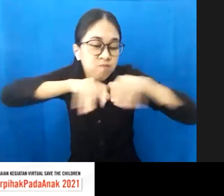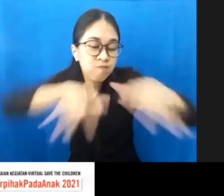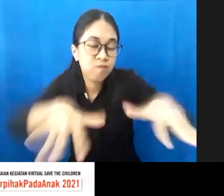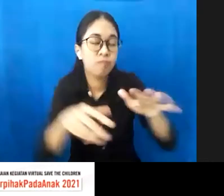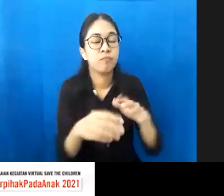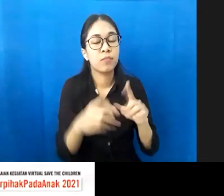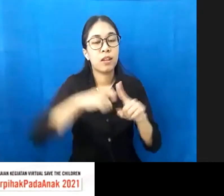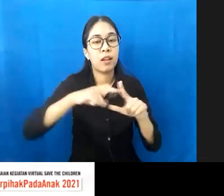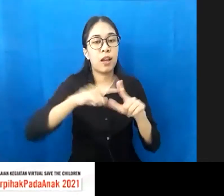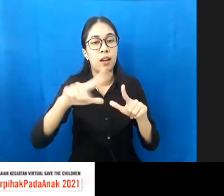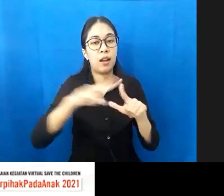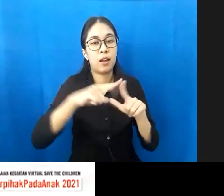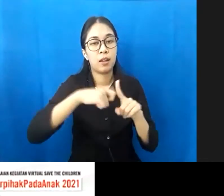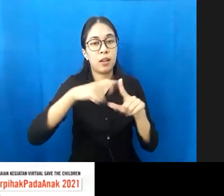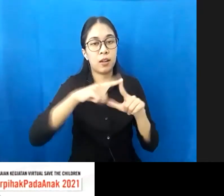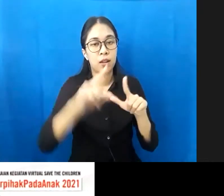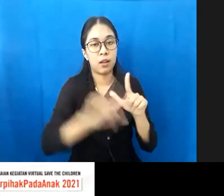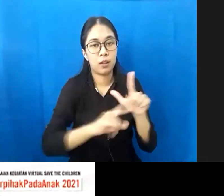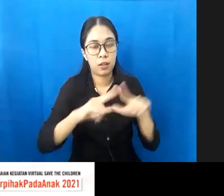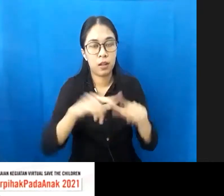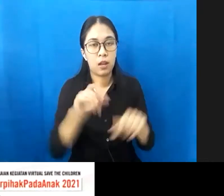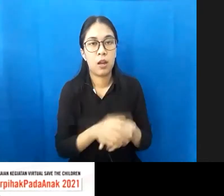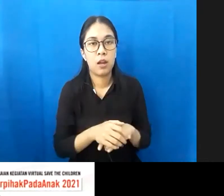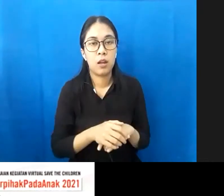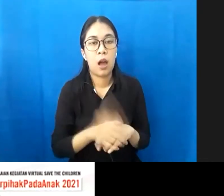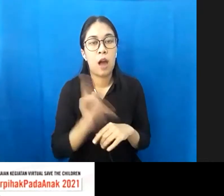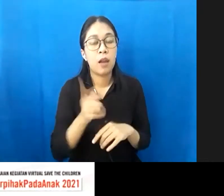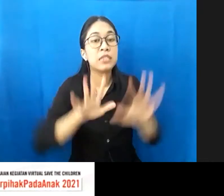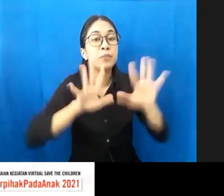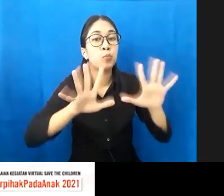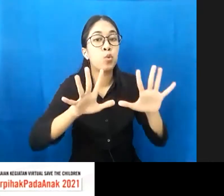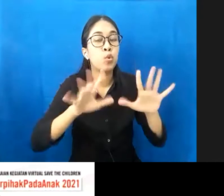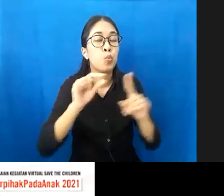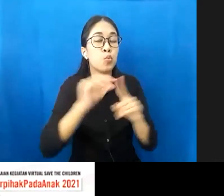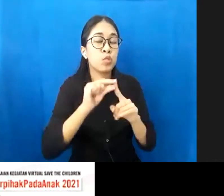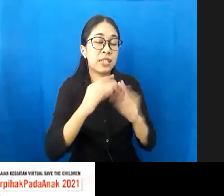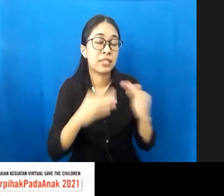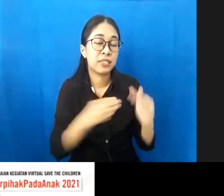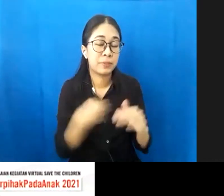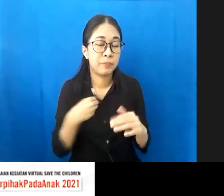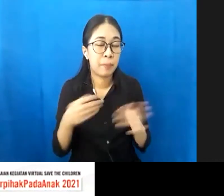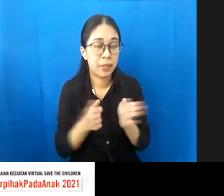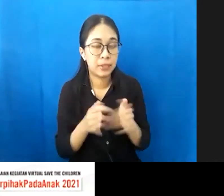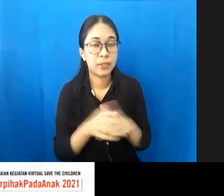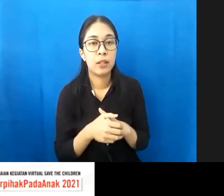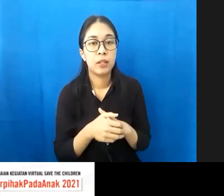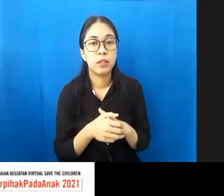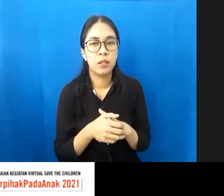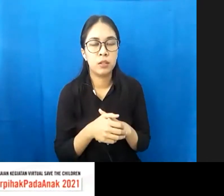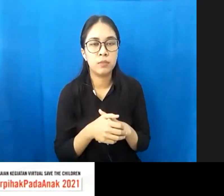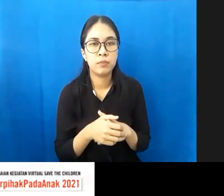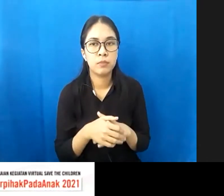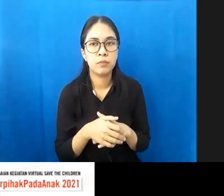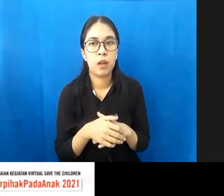BOK. Sudah direncanakan 10 puskesmas dengan harapan kita mapping setiap tahunnya